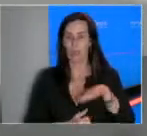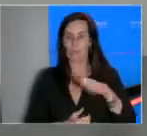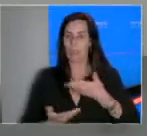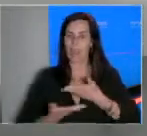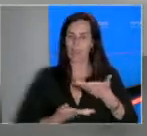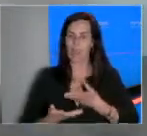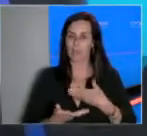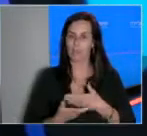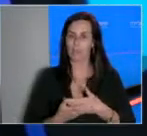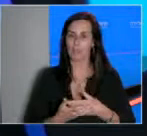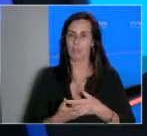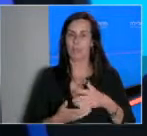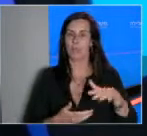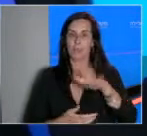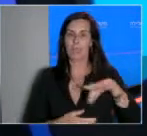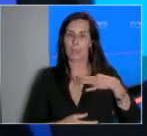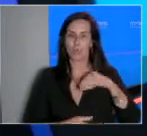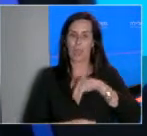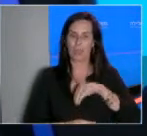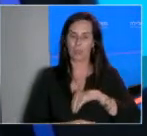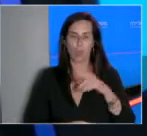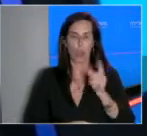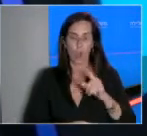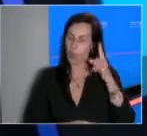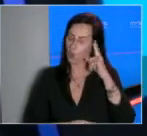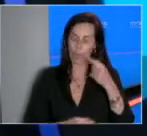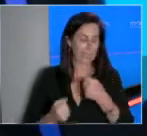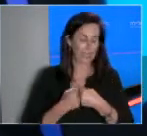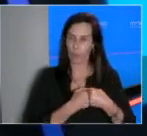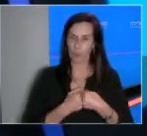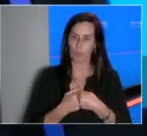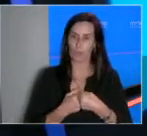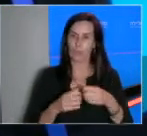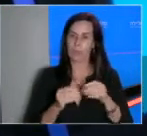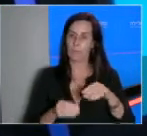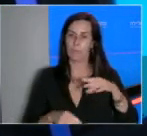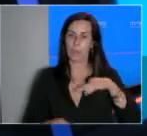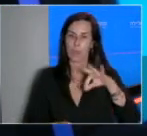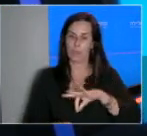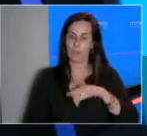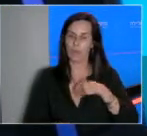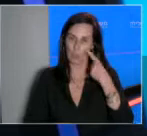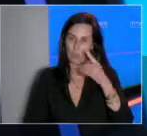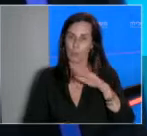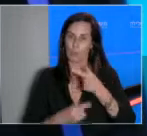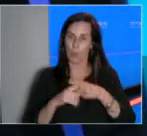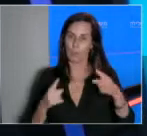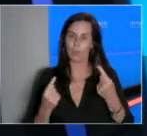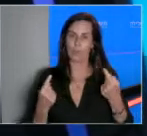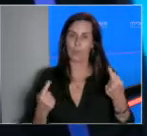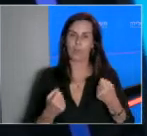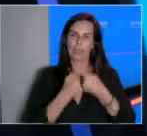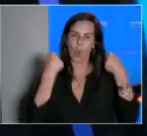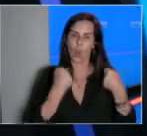היחס של הרשויות, מערכת בריאות הנפש, לא כל כך יודעת להתמודד עם בריאות הנפש, ואנחנו ראינו גם כל מיני